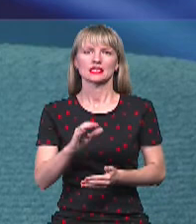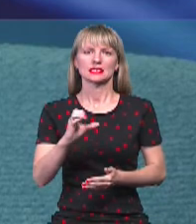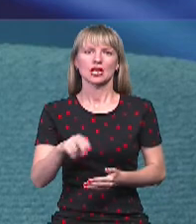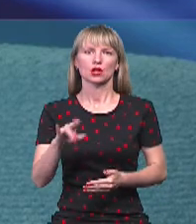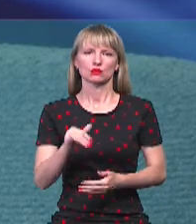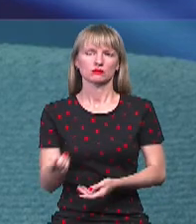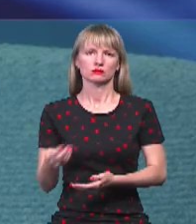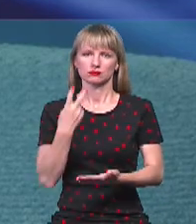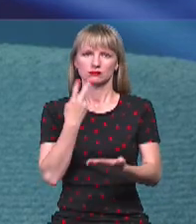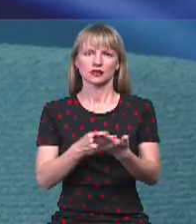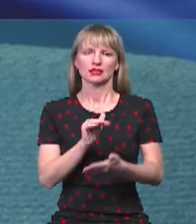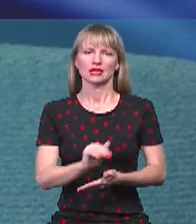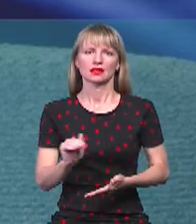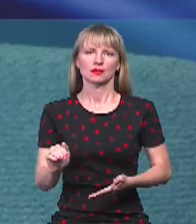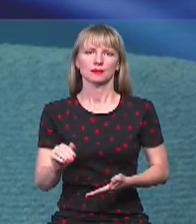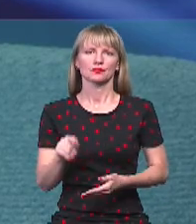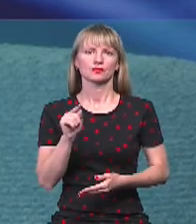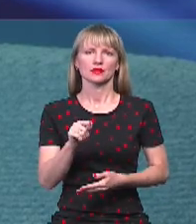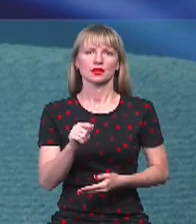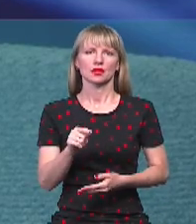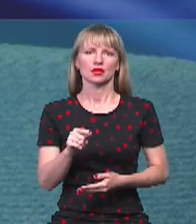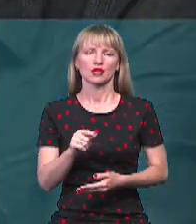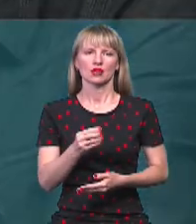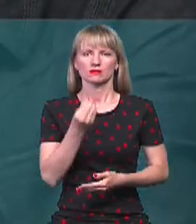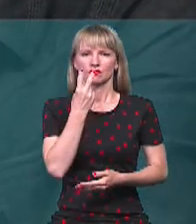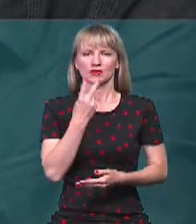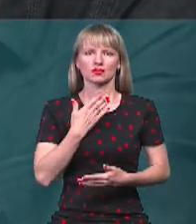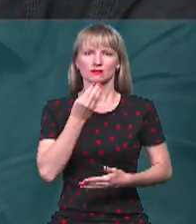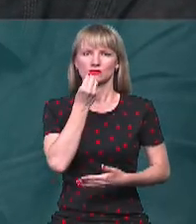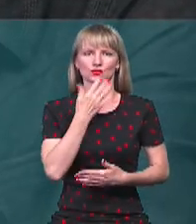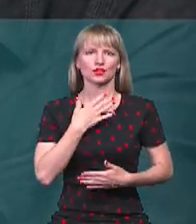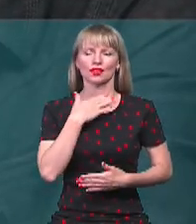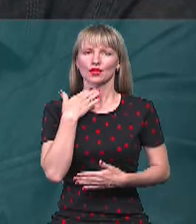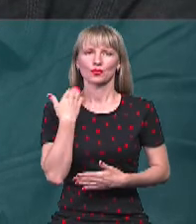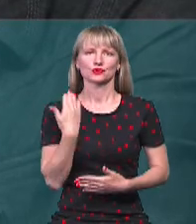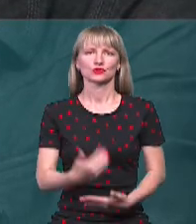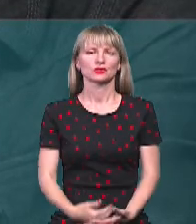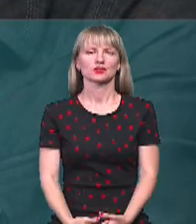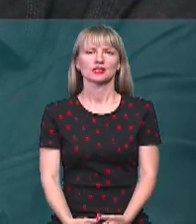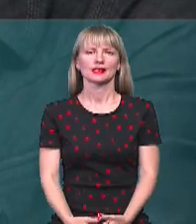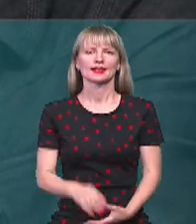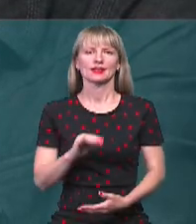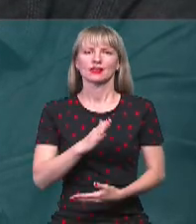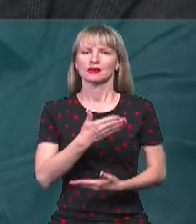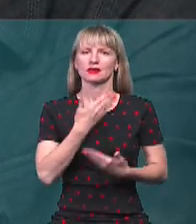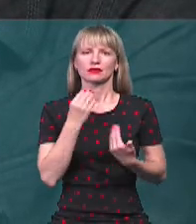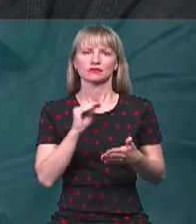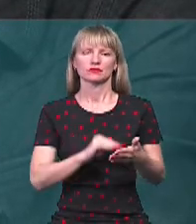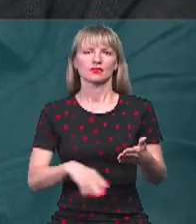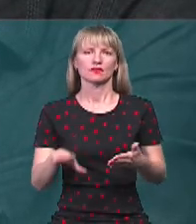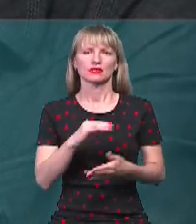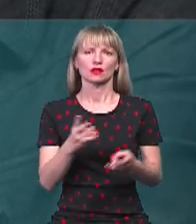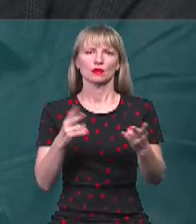саду предоставляются детям. Они не совсем аппетитные, вот. И не содержат всех